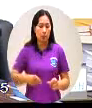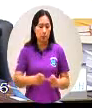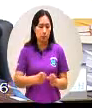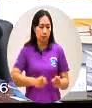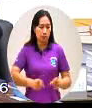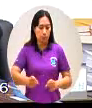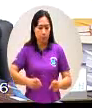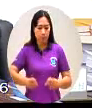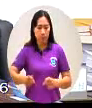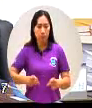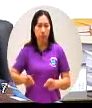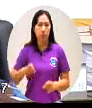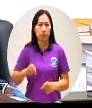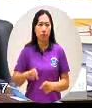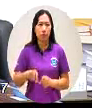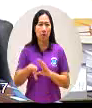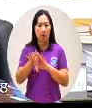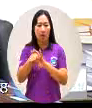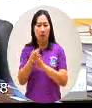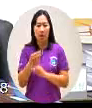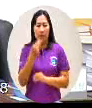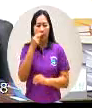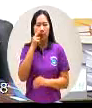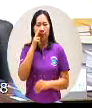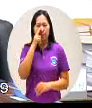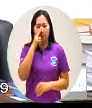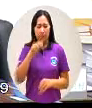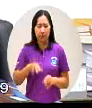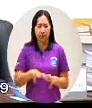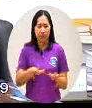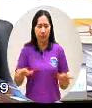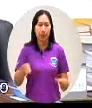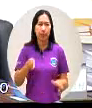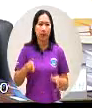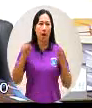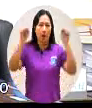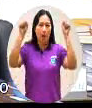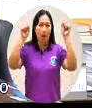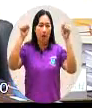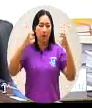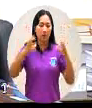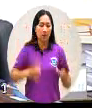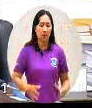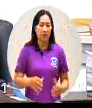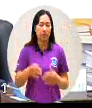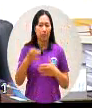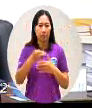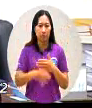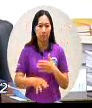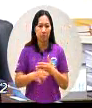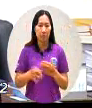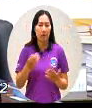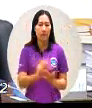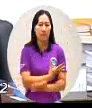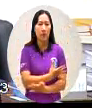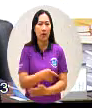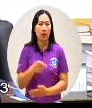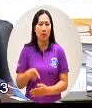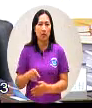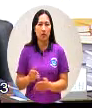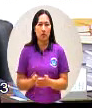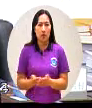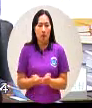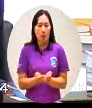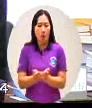空气品质歹。包括运动设施欠款包括中文鱼港码头的整建等